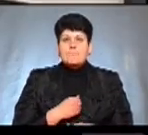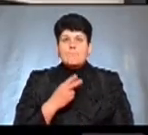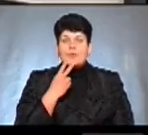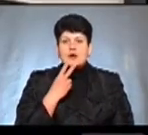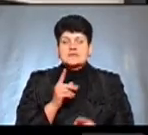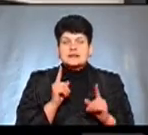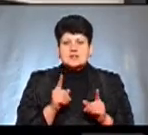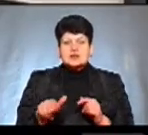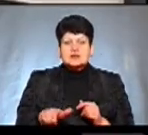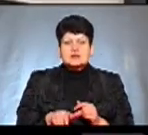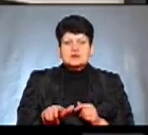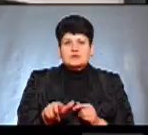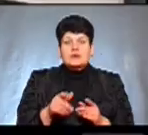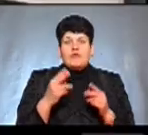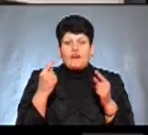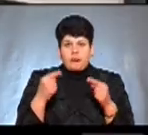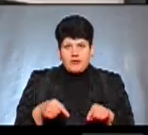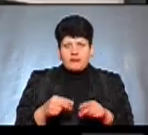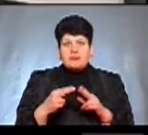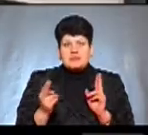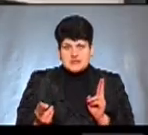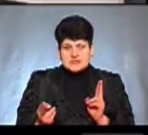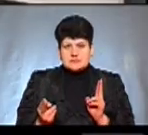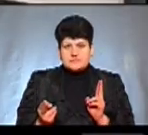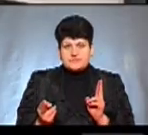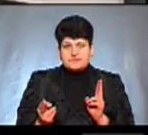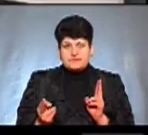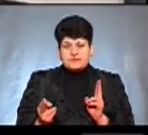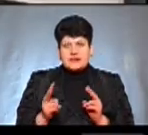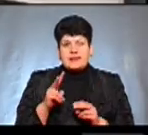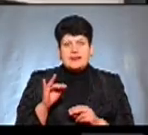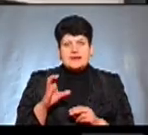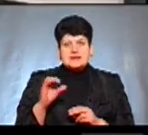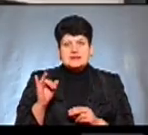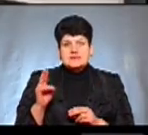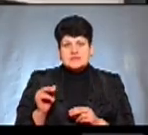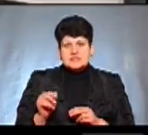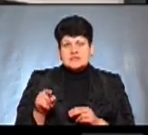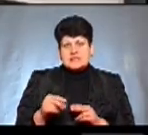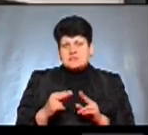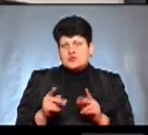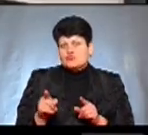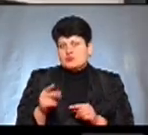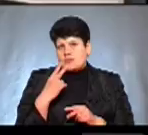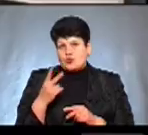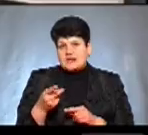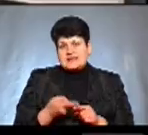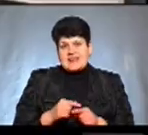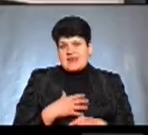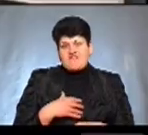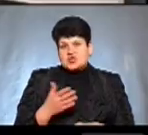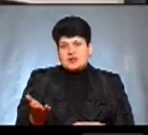тільки шляхопровід, який вже впав, міст, який впав в річку. В Лисівцях. Так, цей міст чомусь не показали, чомусь вважають, що це не важливо.